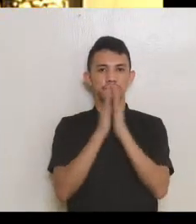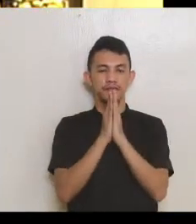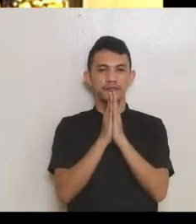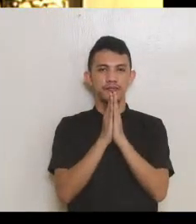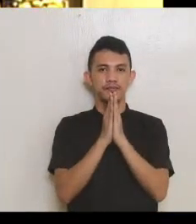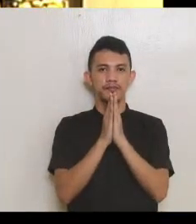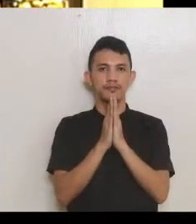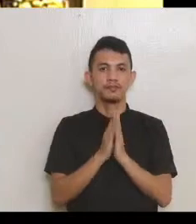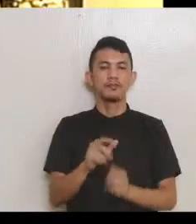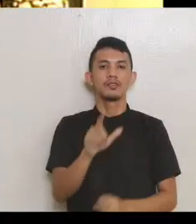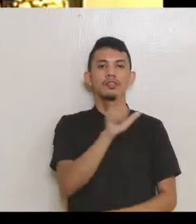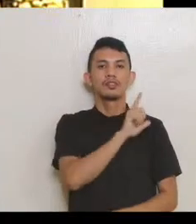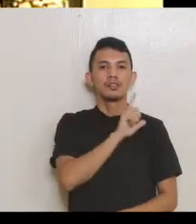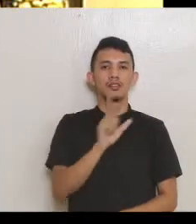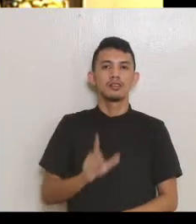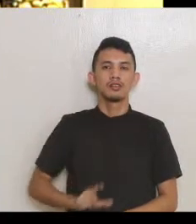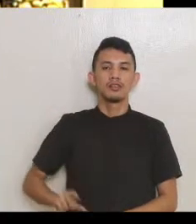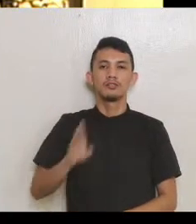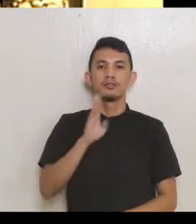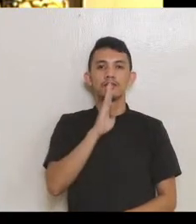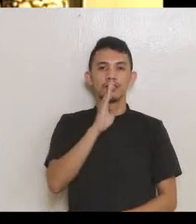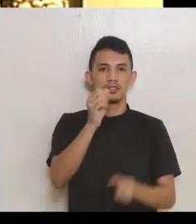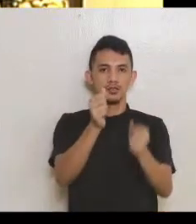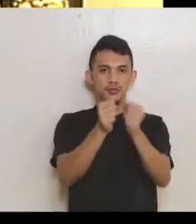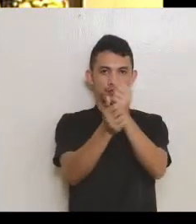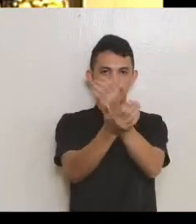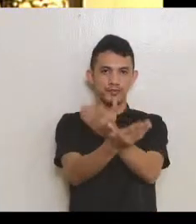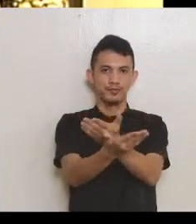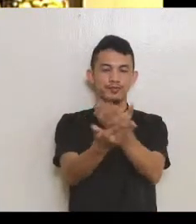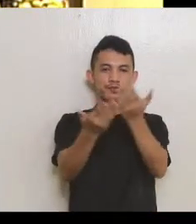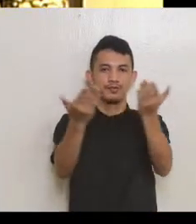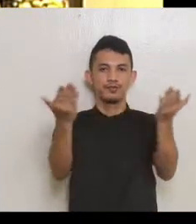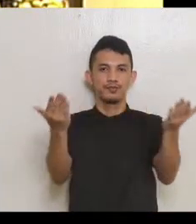Ang Ginoo man naka ninyo,